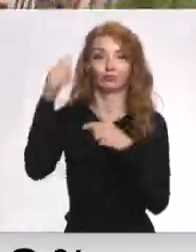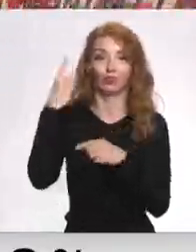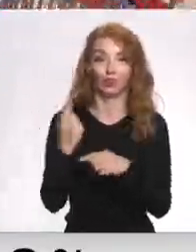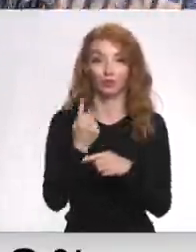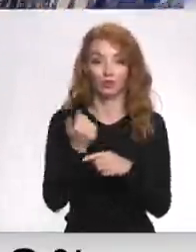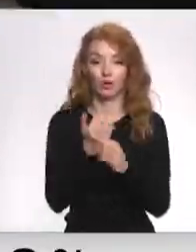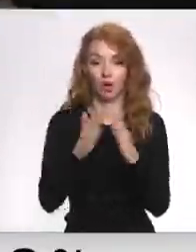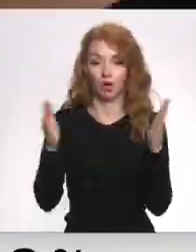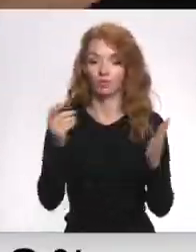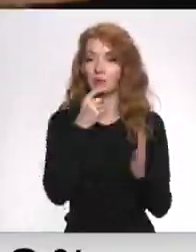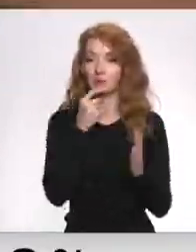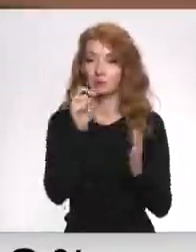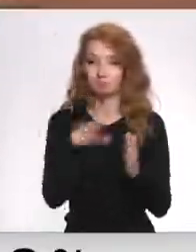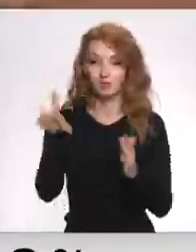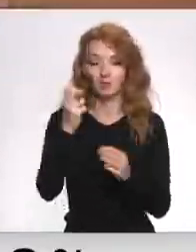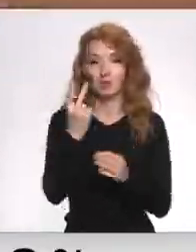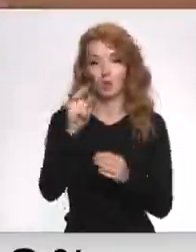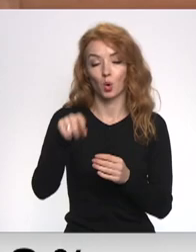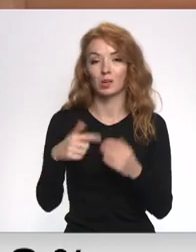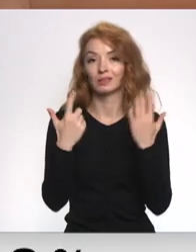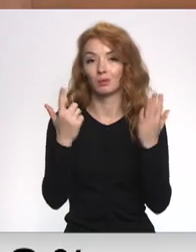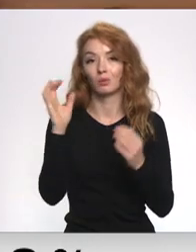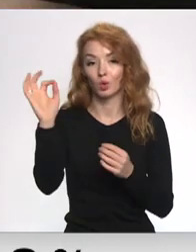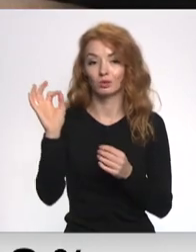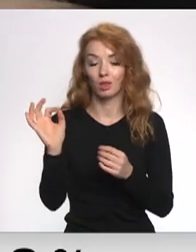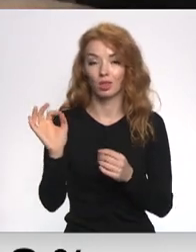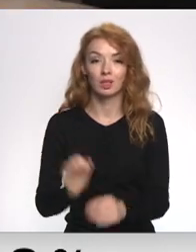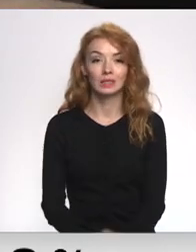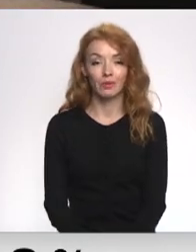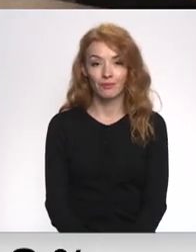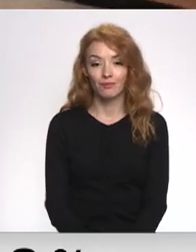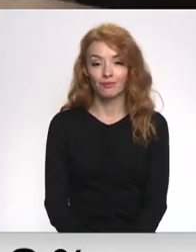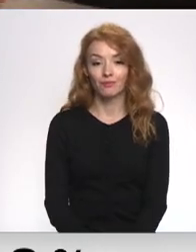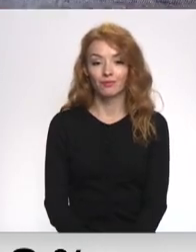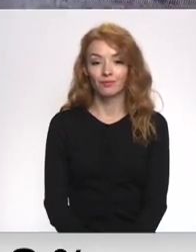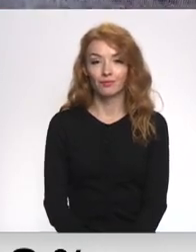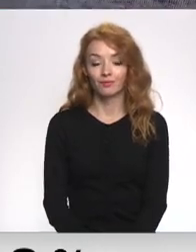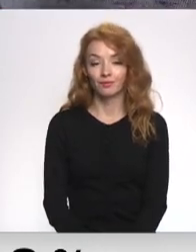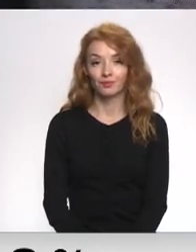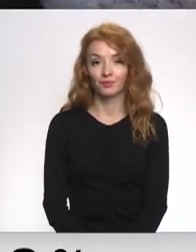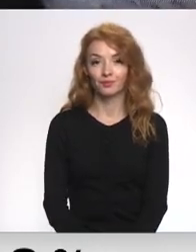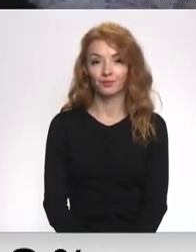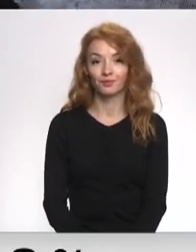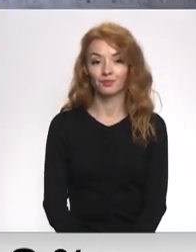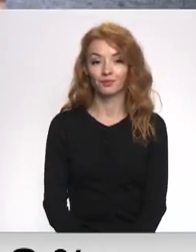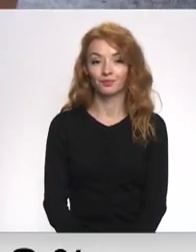mēnešiem septembrī pieauga par 13,7%. Dāvids Frenefelds, Ingus Graudiņš, Latvijas televīzija.